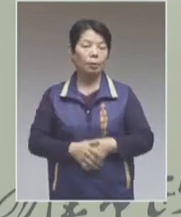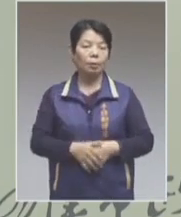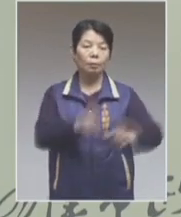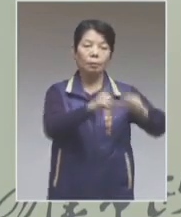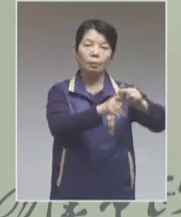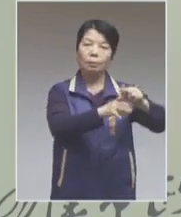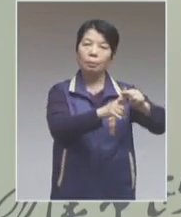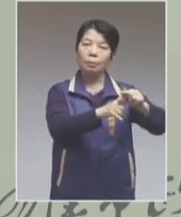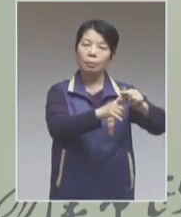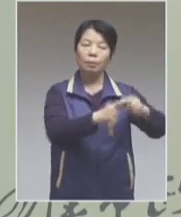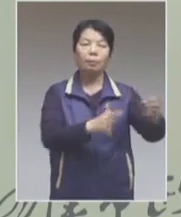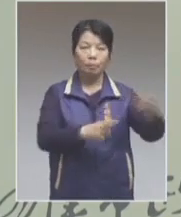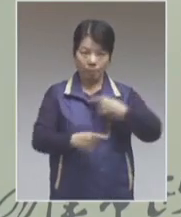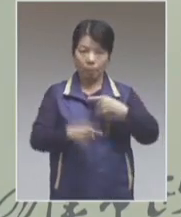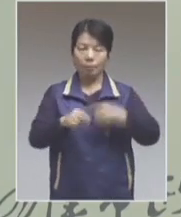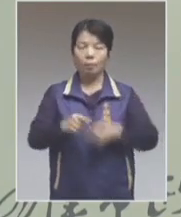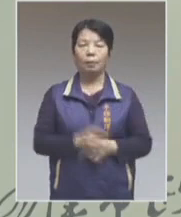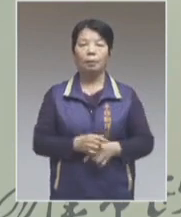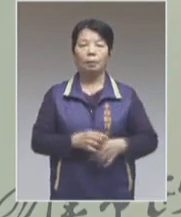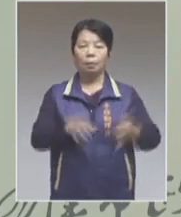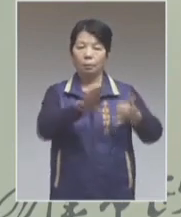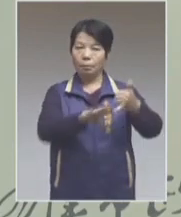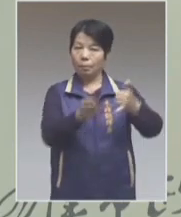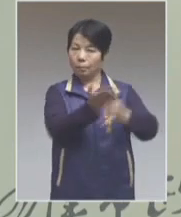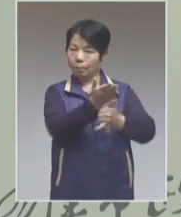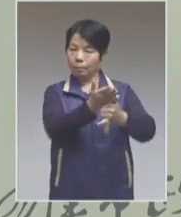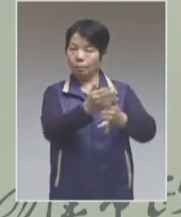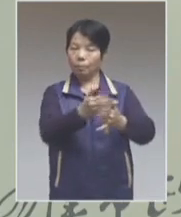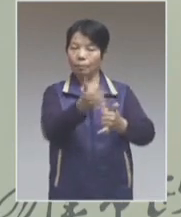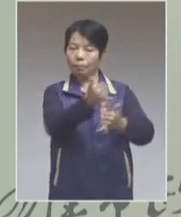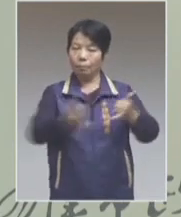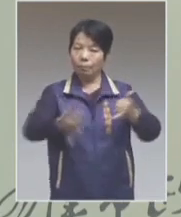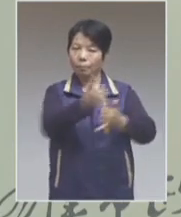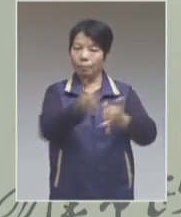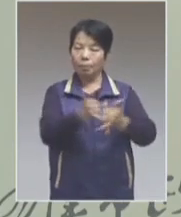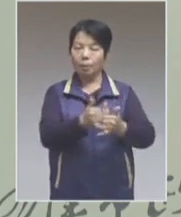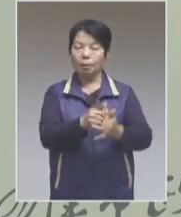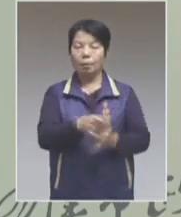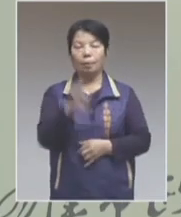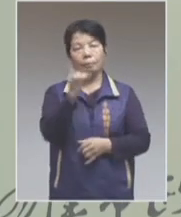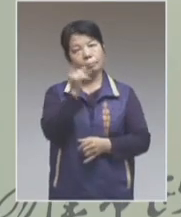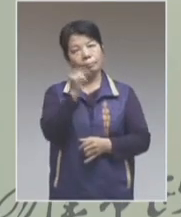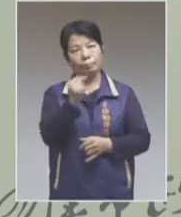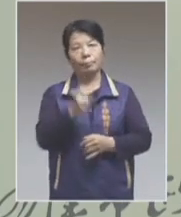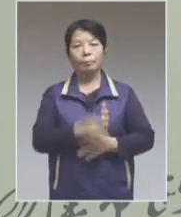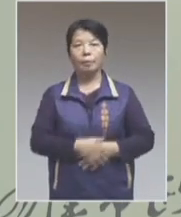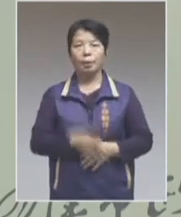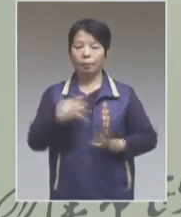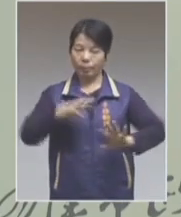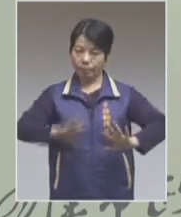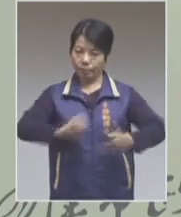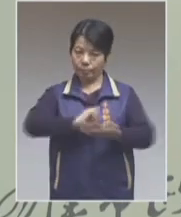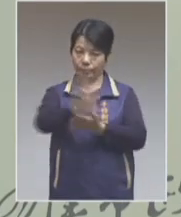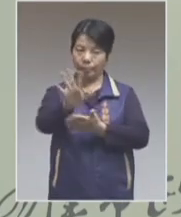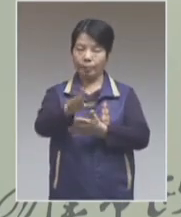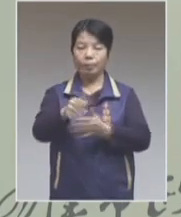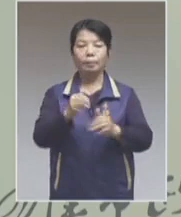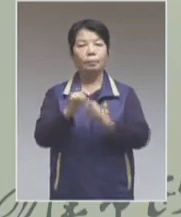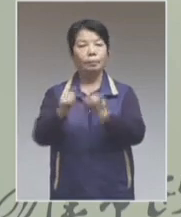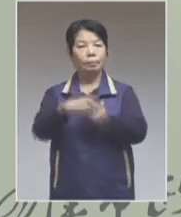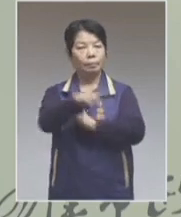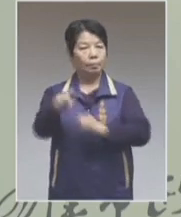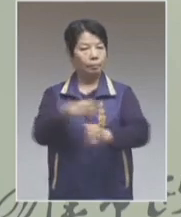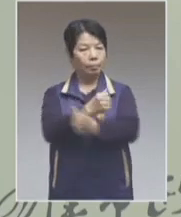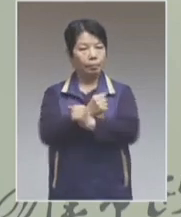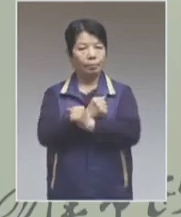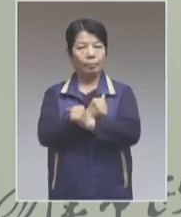过来，在南北的这个移动非常的频繁之下，我们还是要提醒所有的市民朋友注意